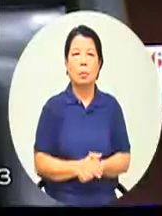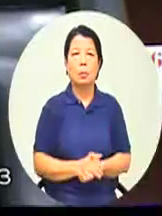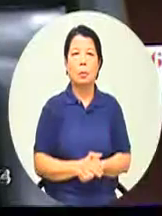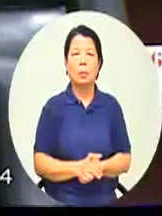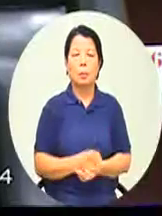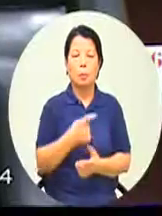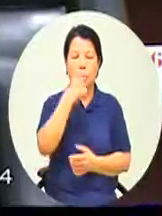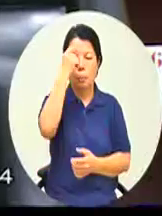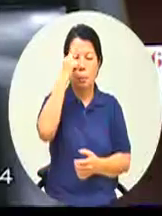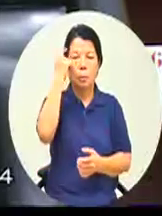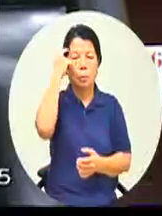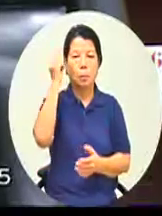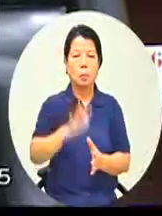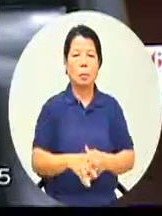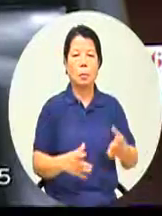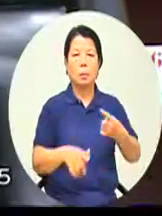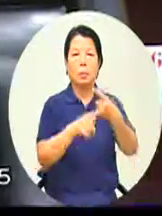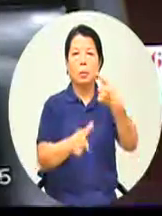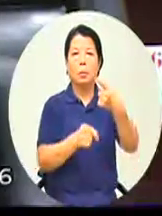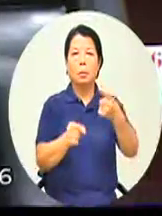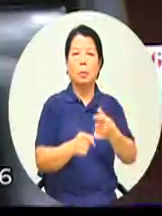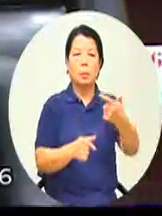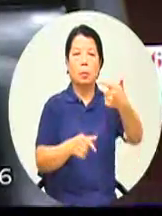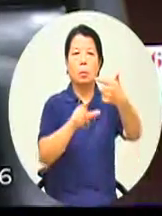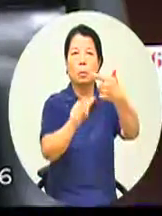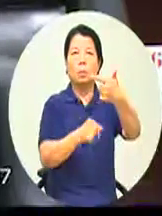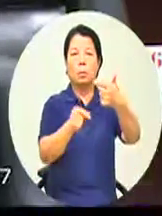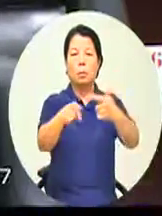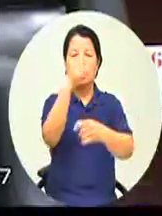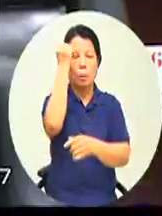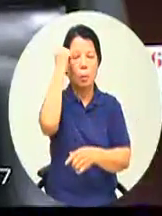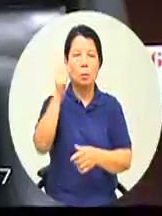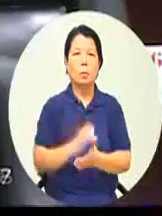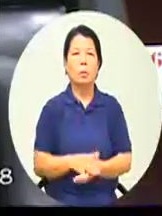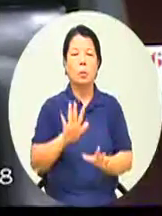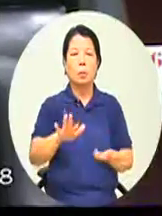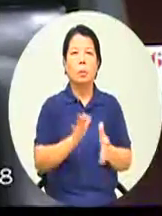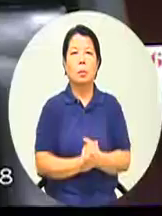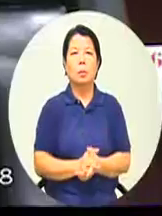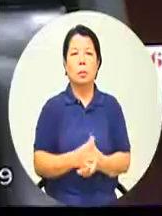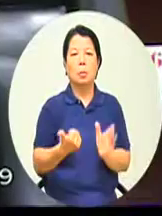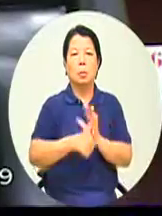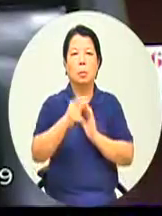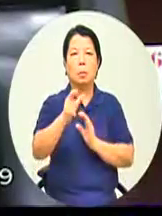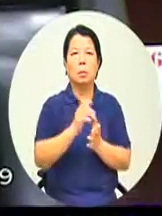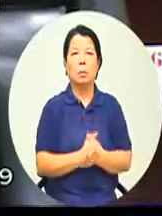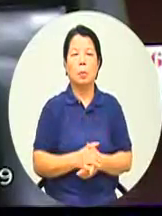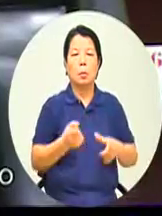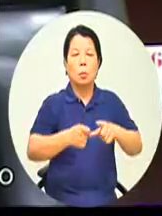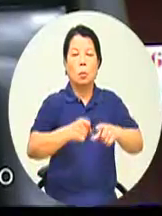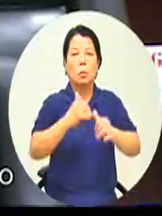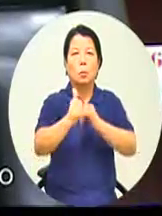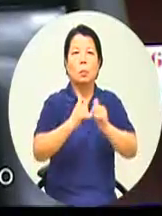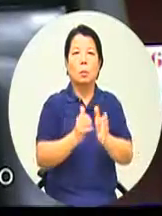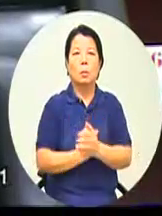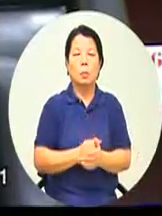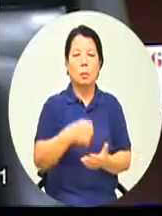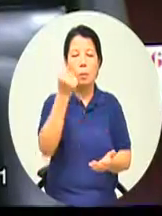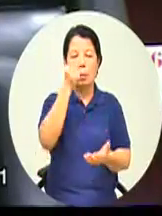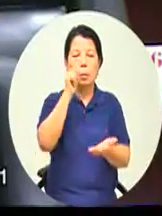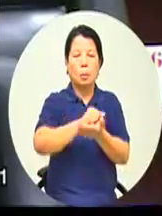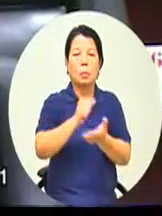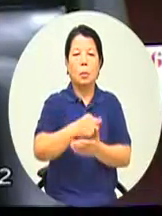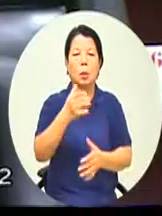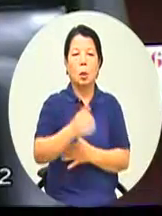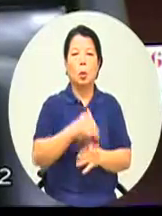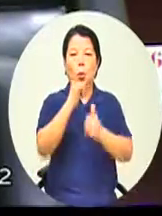我想今年的6月大家应该有记得，曾经有一位据称是公民记者的这个故事妈妈到